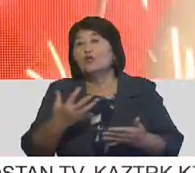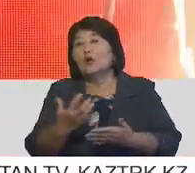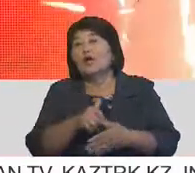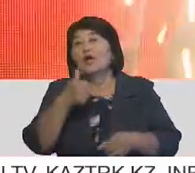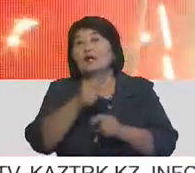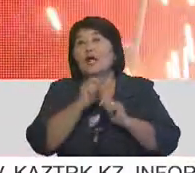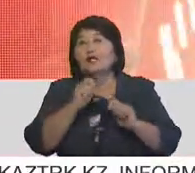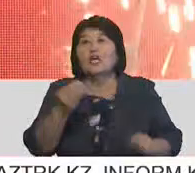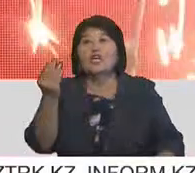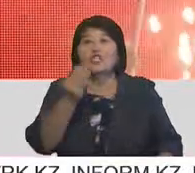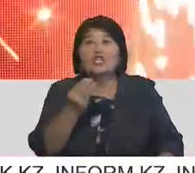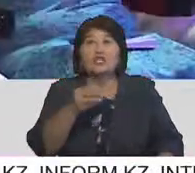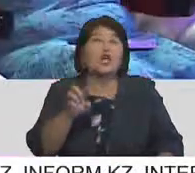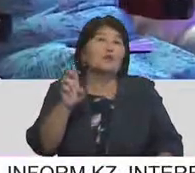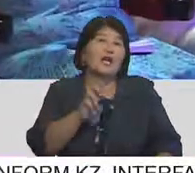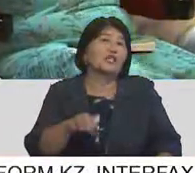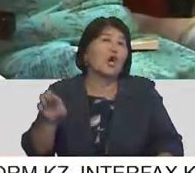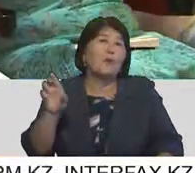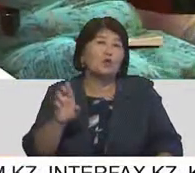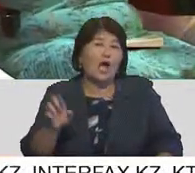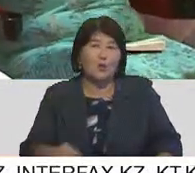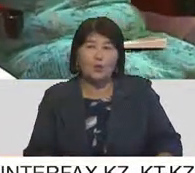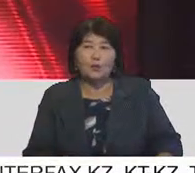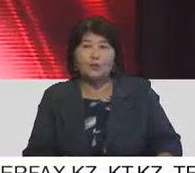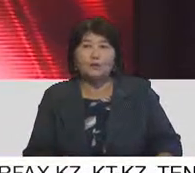был присужден Шиирицу Бекарысу Бауржану.